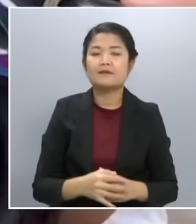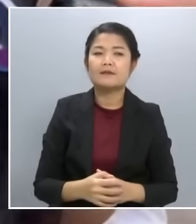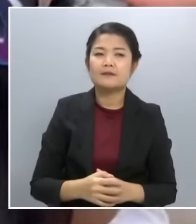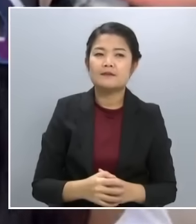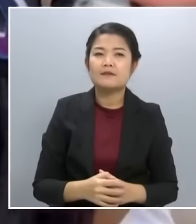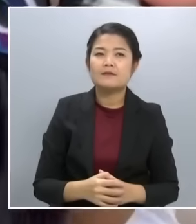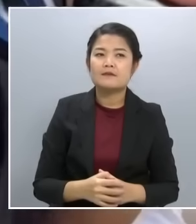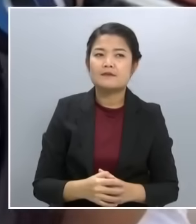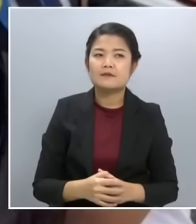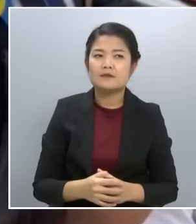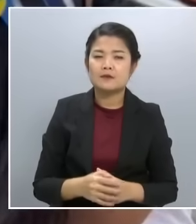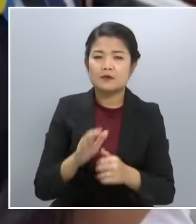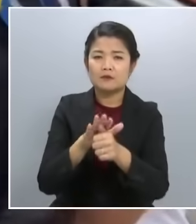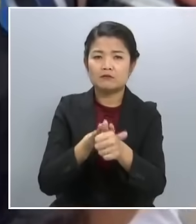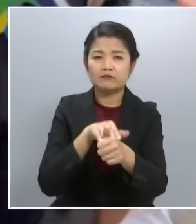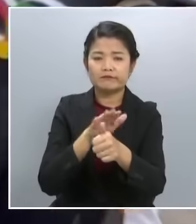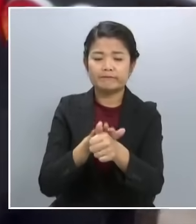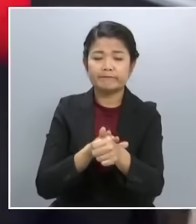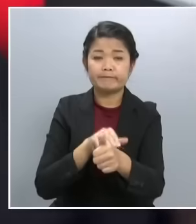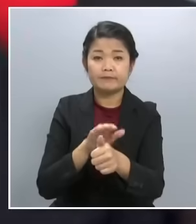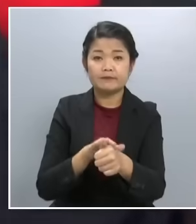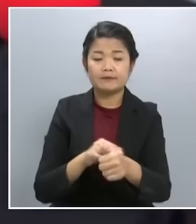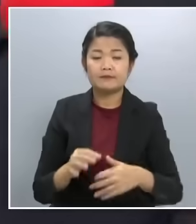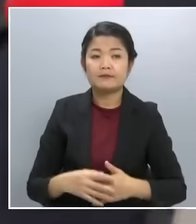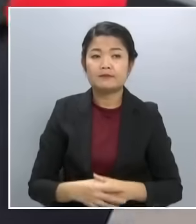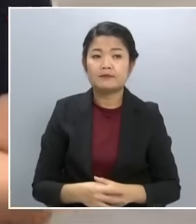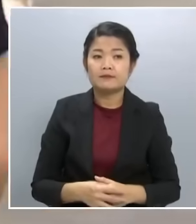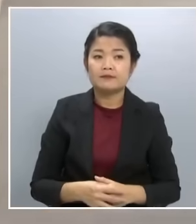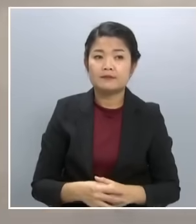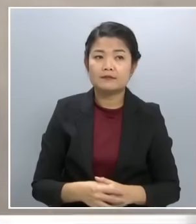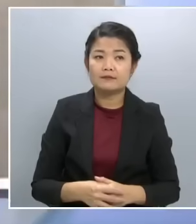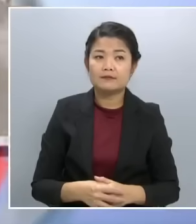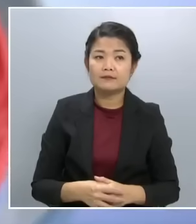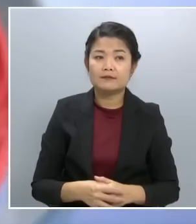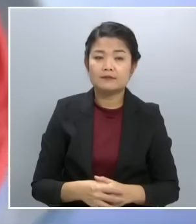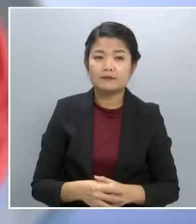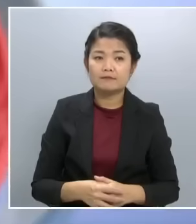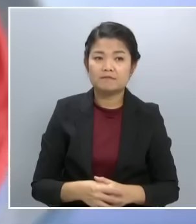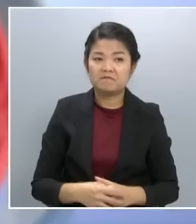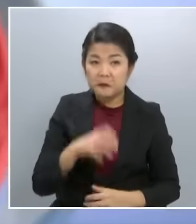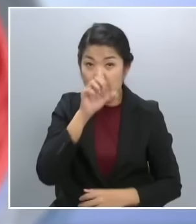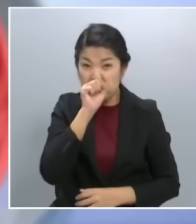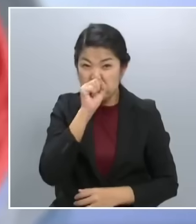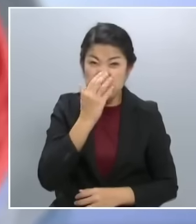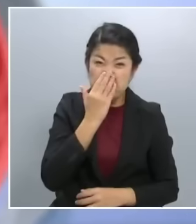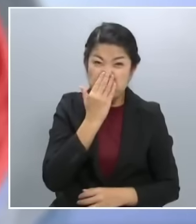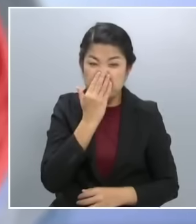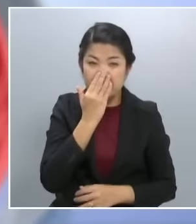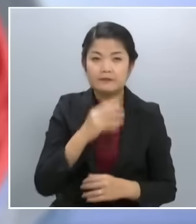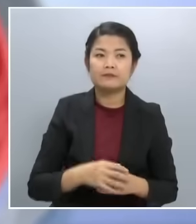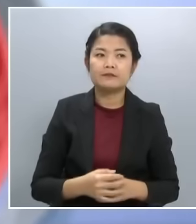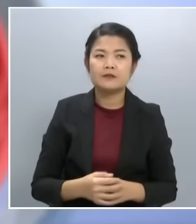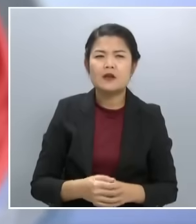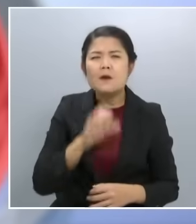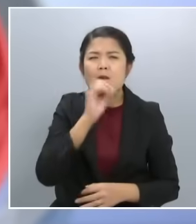ครับน่าสงสารเลยฮะค่ะคือตอนแรกได้มีการปกปิดนะอืปกปิดบอกว่าเไม่